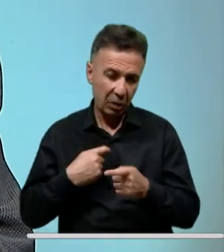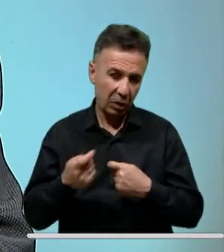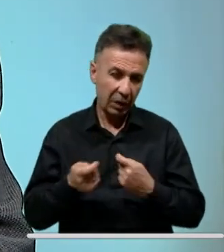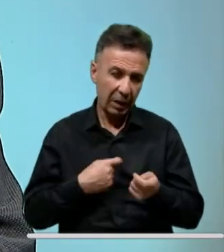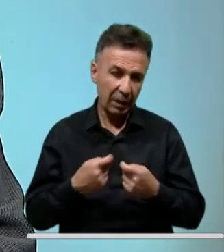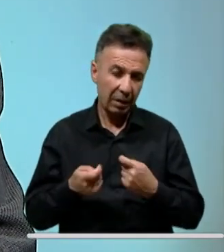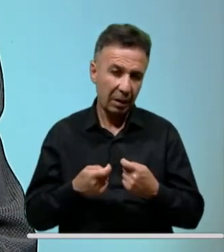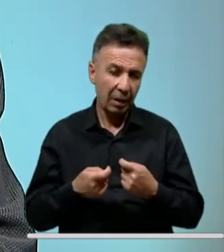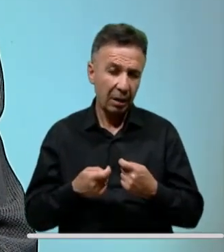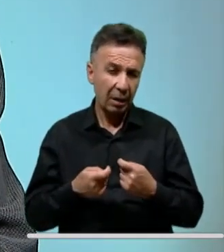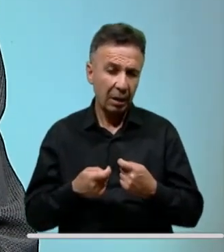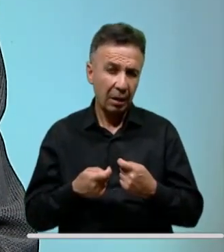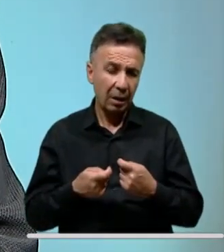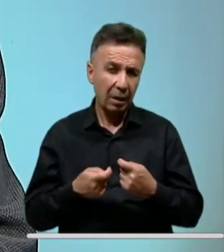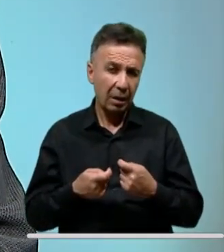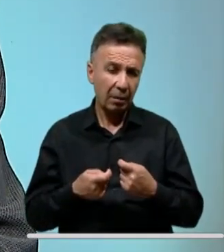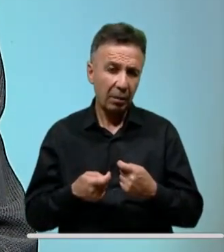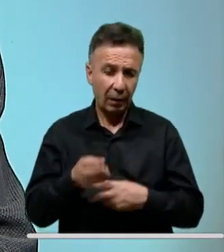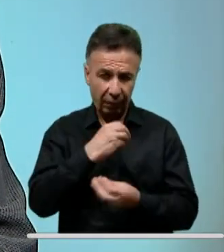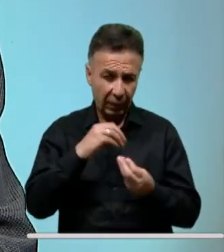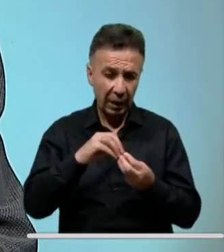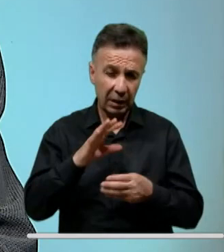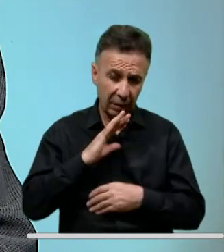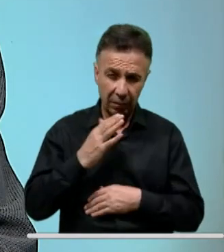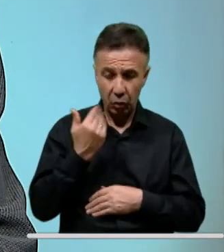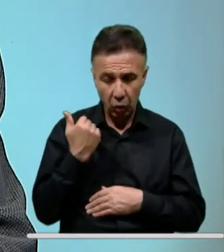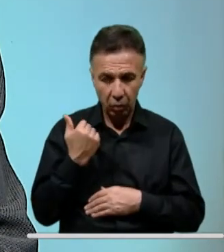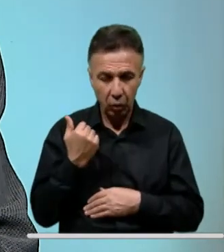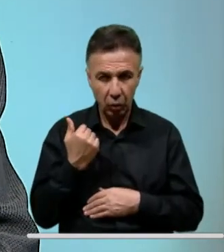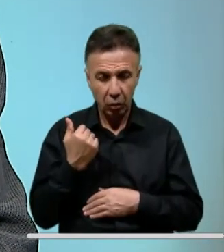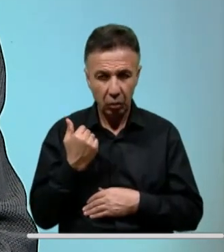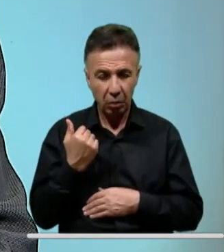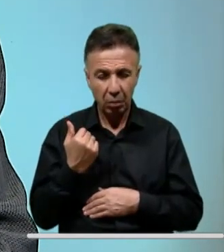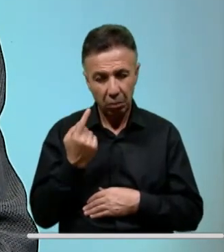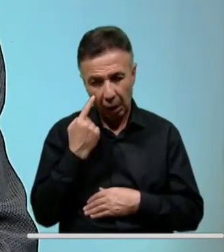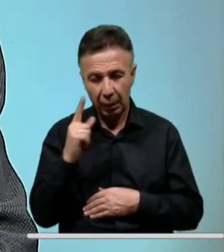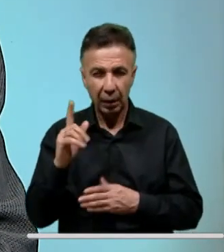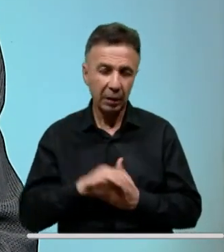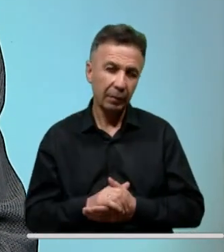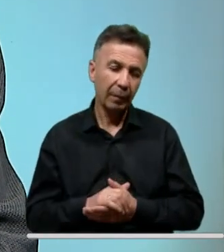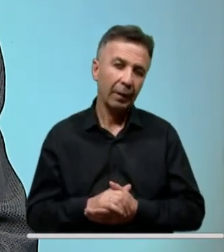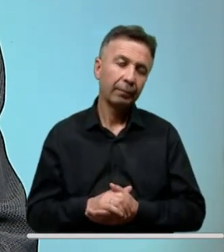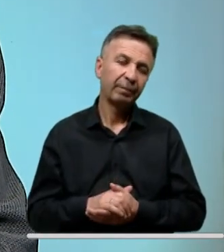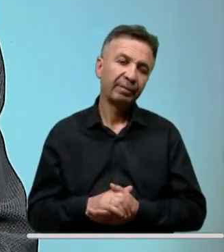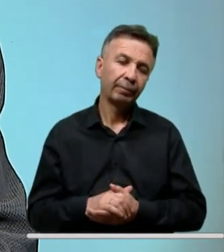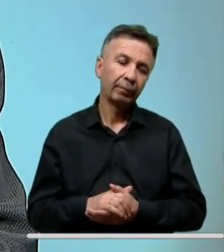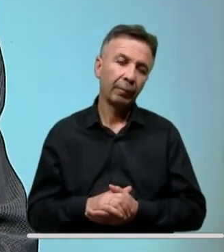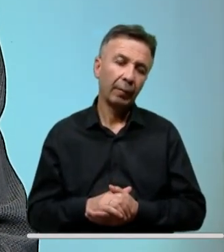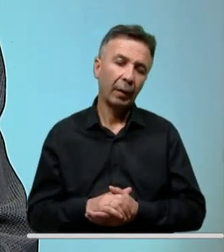ithalatla neyse o usullerle geliştirilmesi, nemalandırılması gerekir. Önemli olan faizli işlemlerle